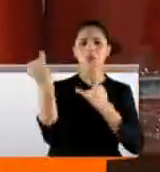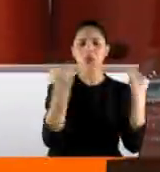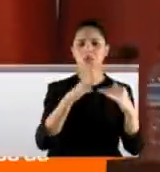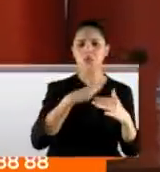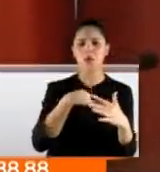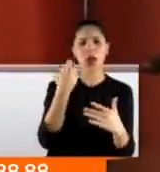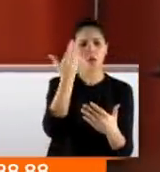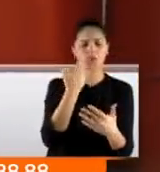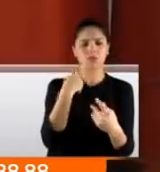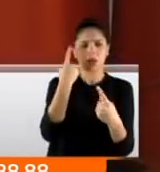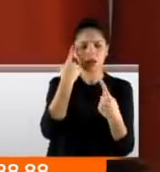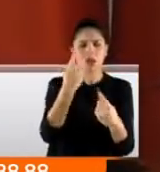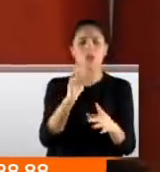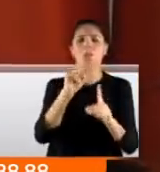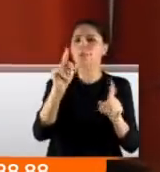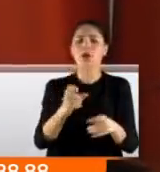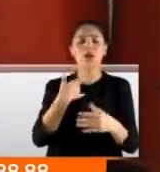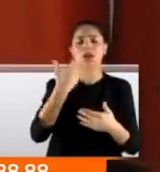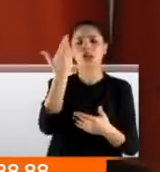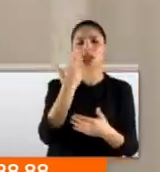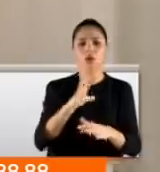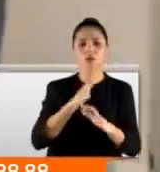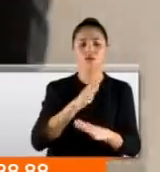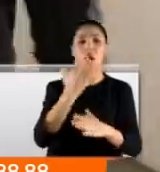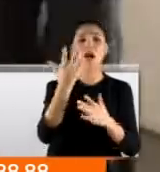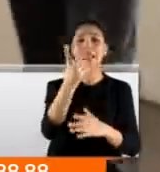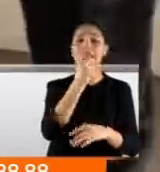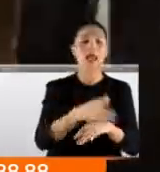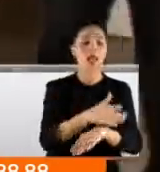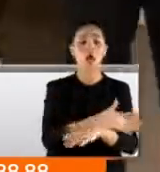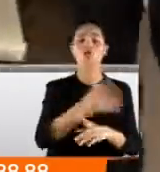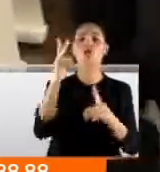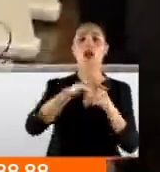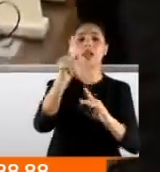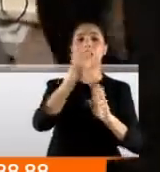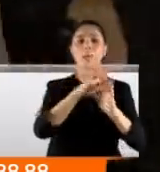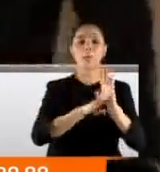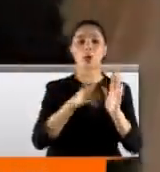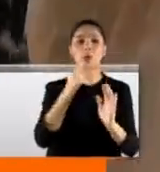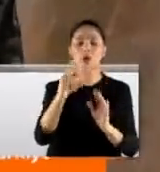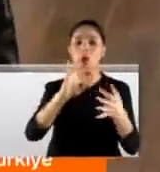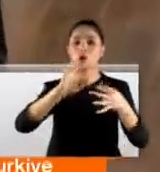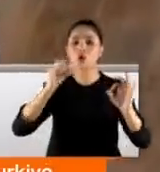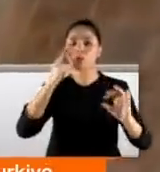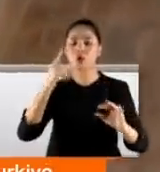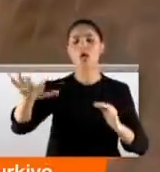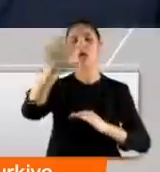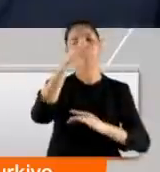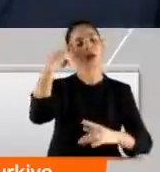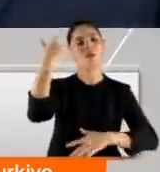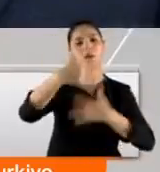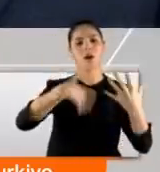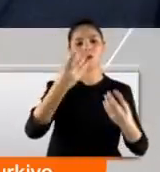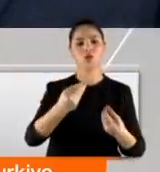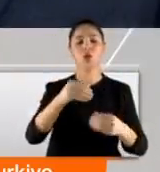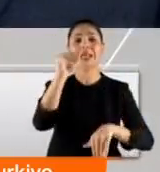izliyorum. Kılıçdaroğlu her ne kadar bugün hayret ediyorum dese de 2 yıl önce katıldığı bir yayında söylediği sözler kafaları karıştırdı.